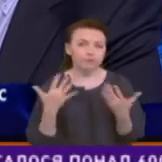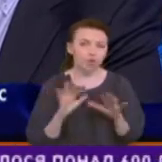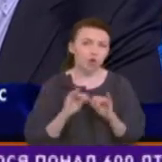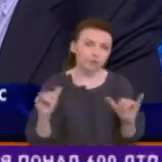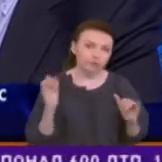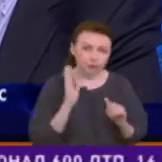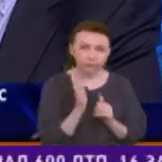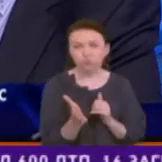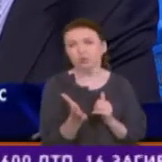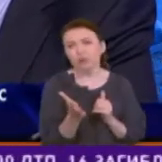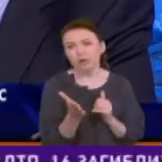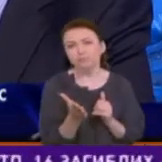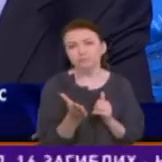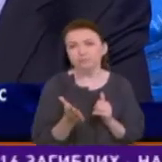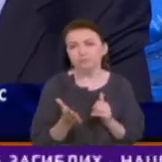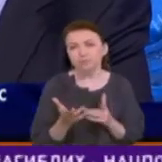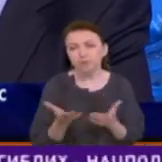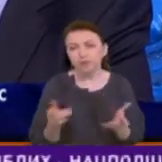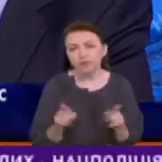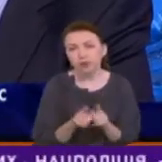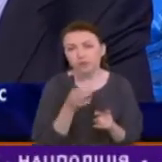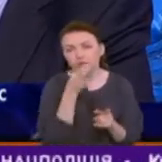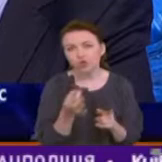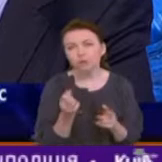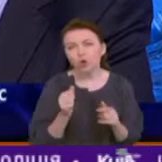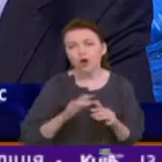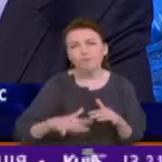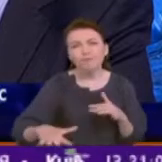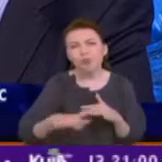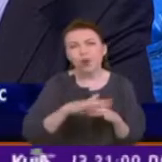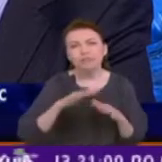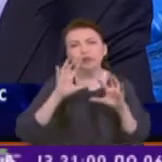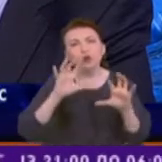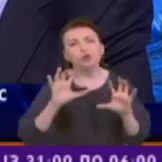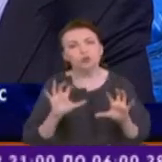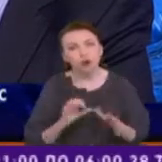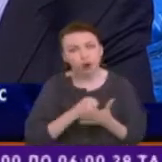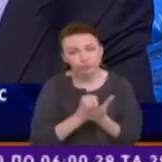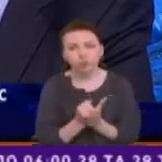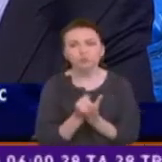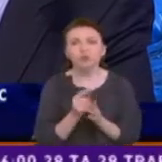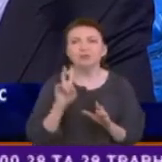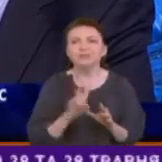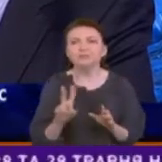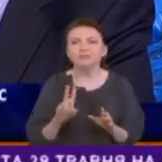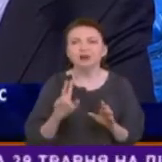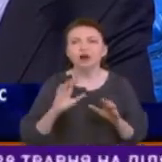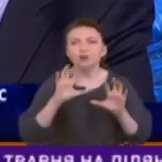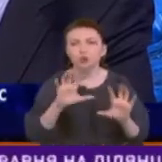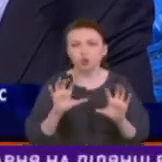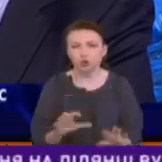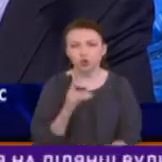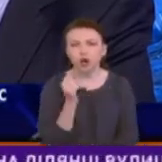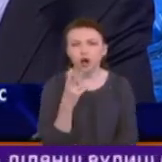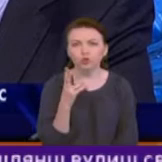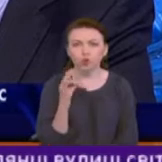буде йти в, так скажімо, в полі законодавчому, або так, як кажуть церкви, в канонічному.